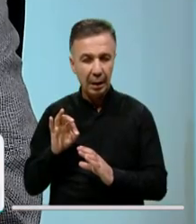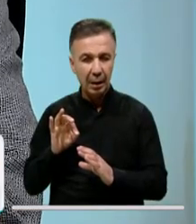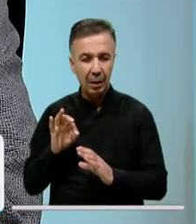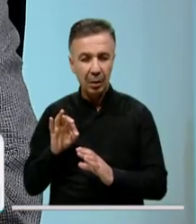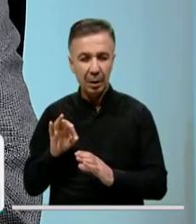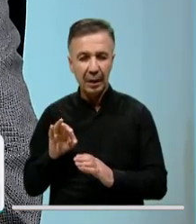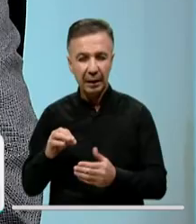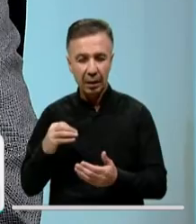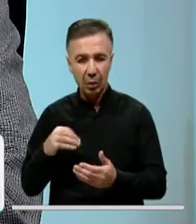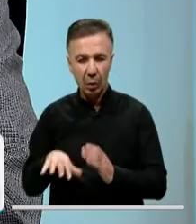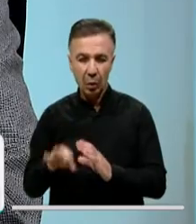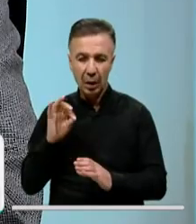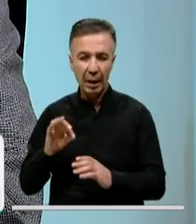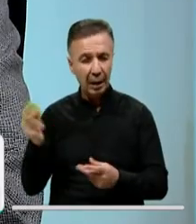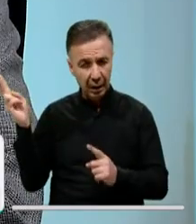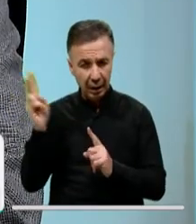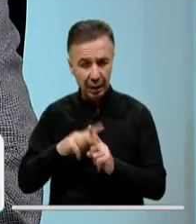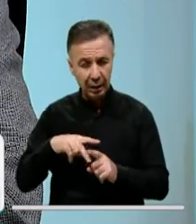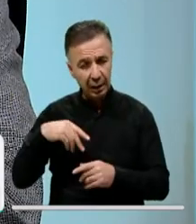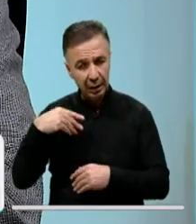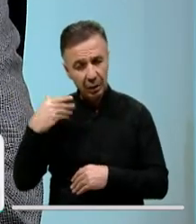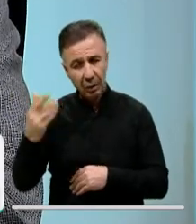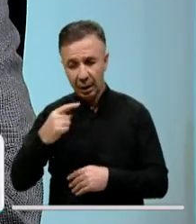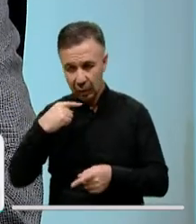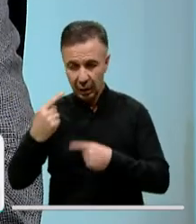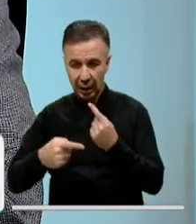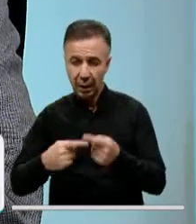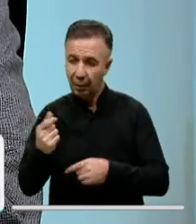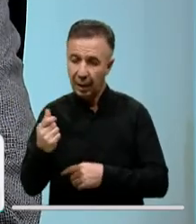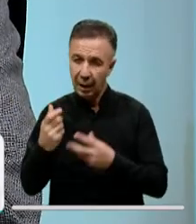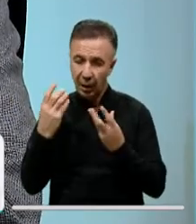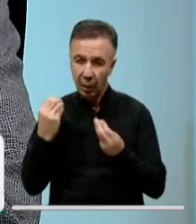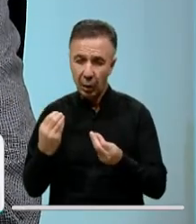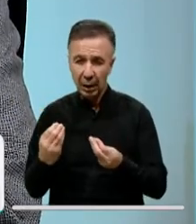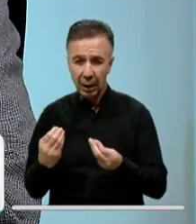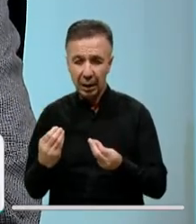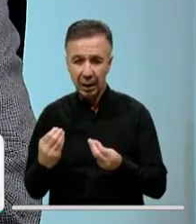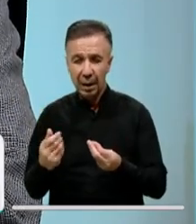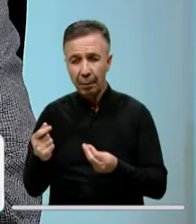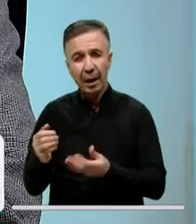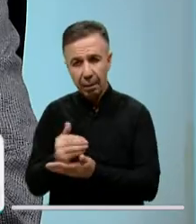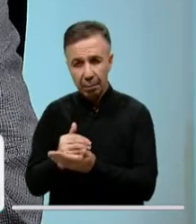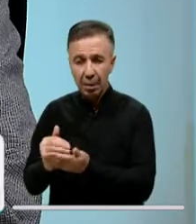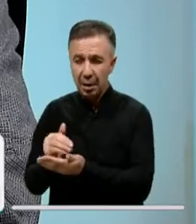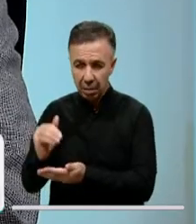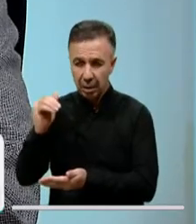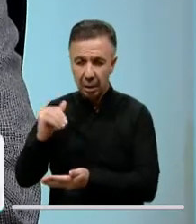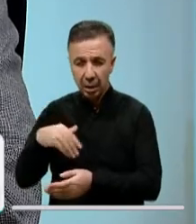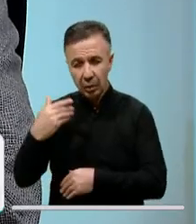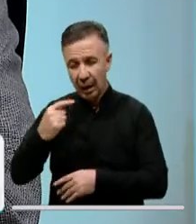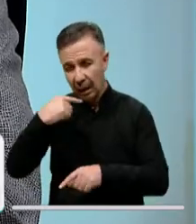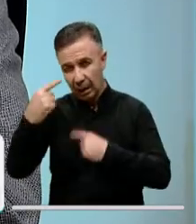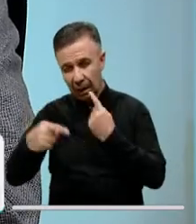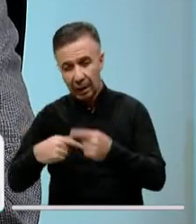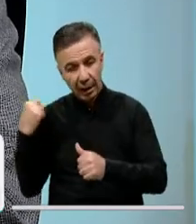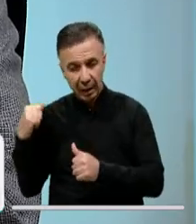Allah'ın izniyle efendim hac için maddi olarak bir imkan oluşturmaya çalışır. İleriki